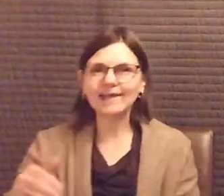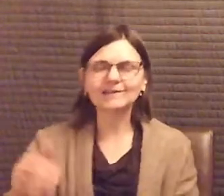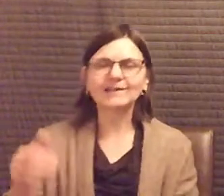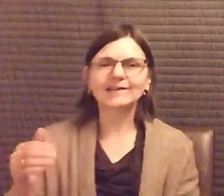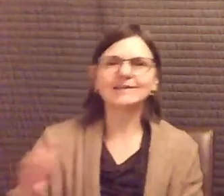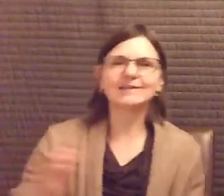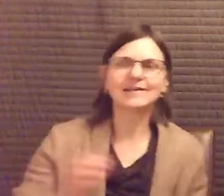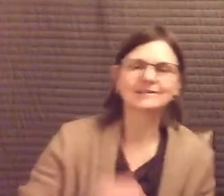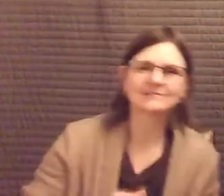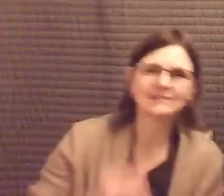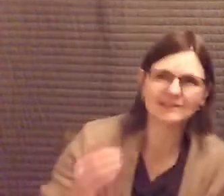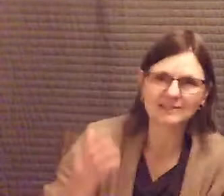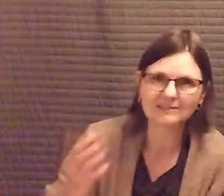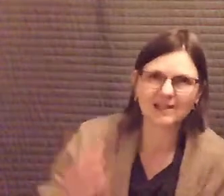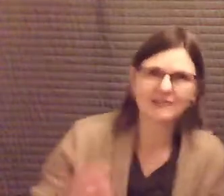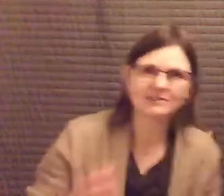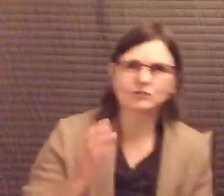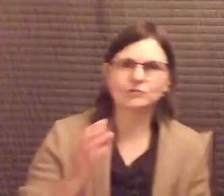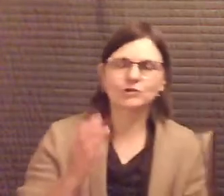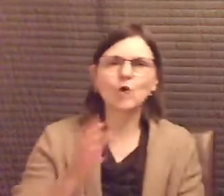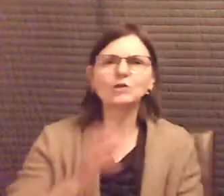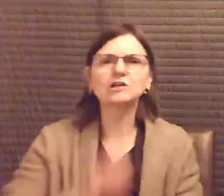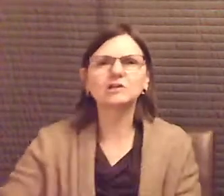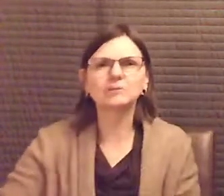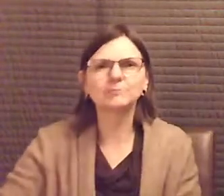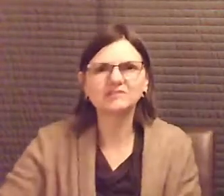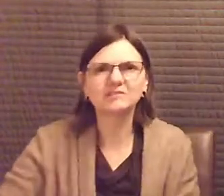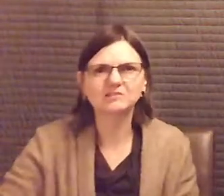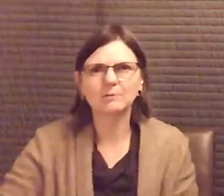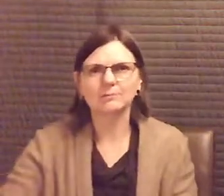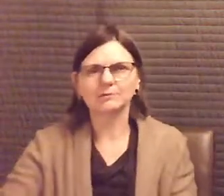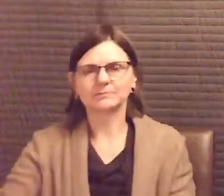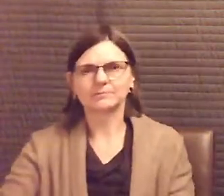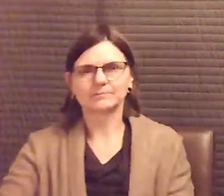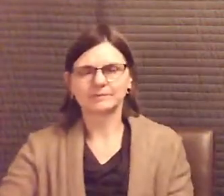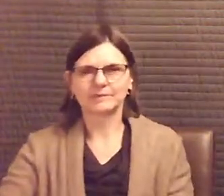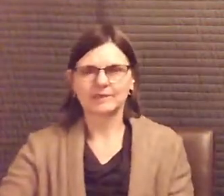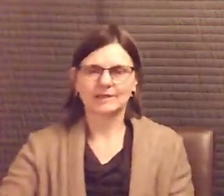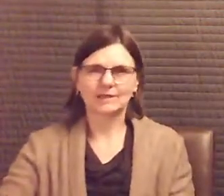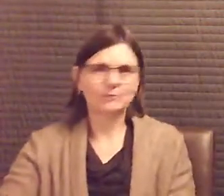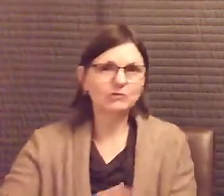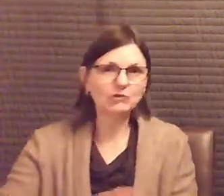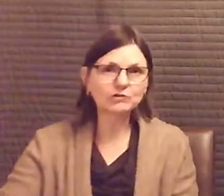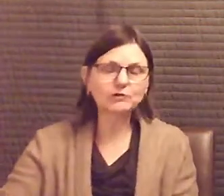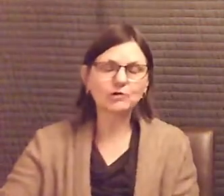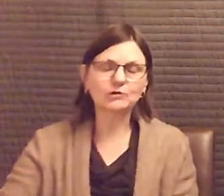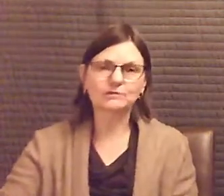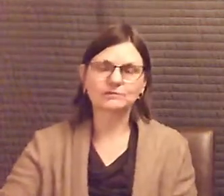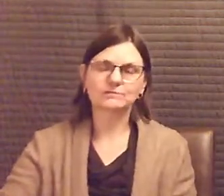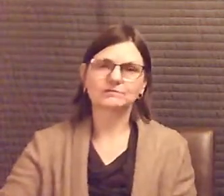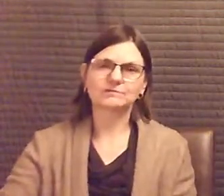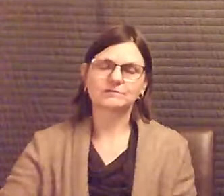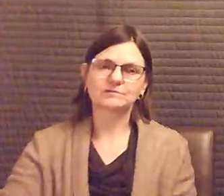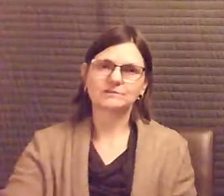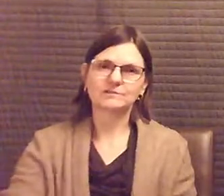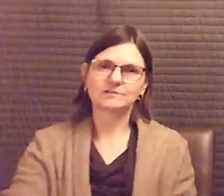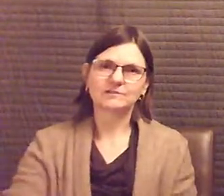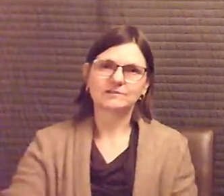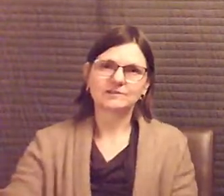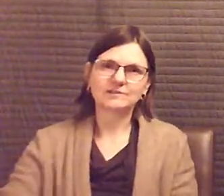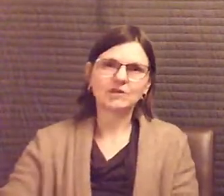die heilige generatie dat geslacht dat de de koninklijke priesterschap ik kom bijzonder volk